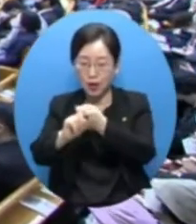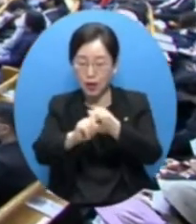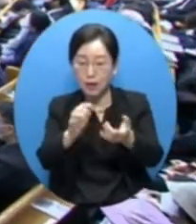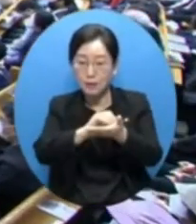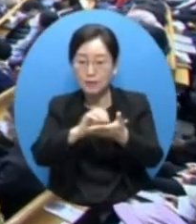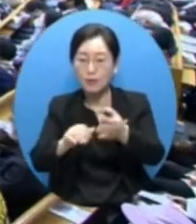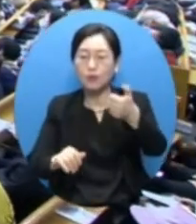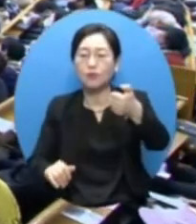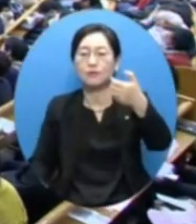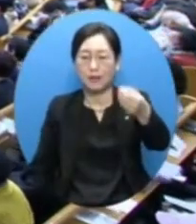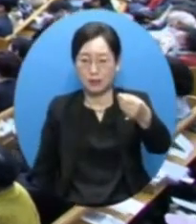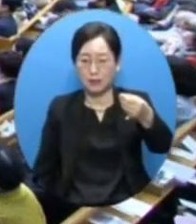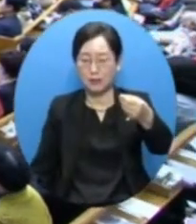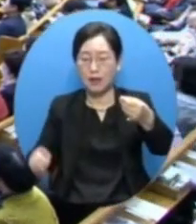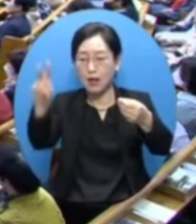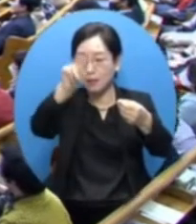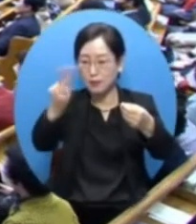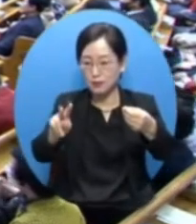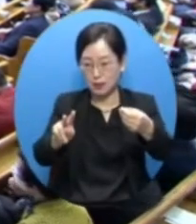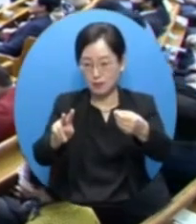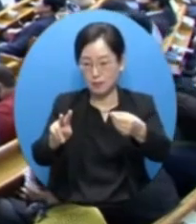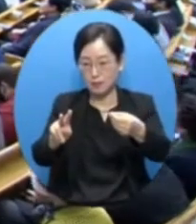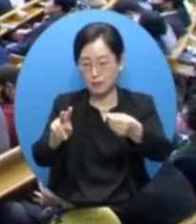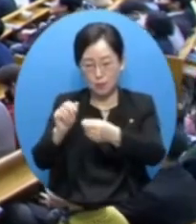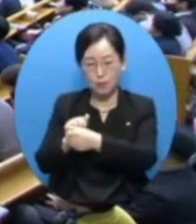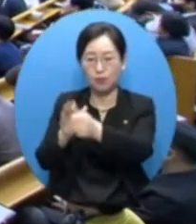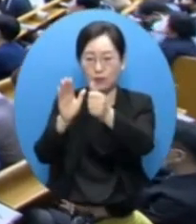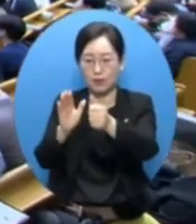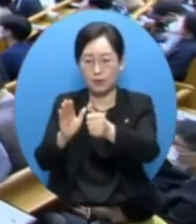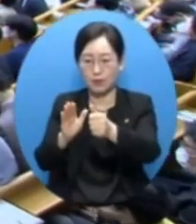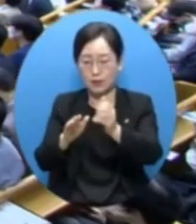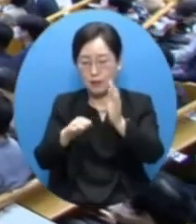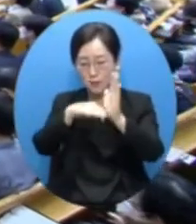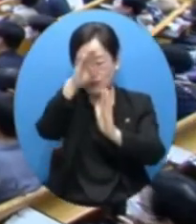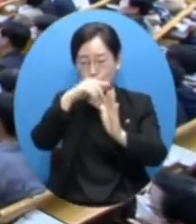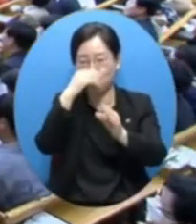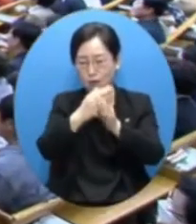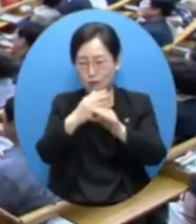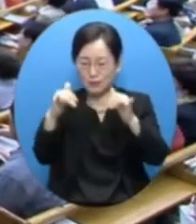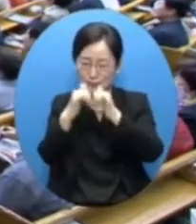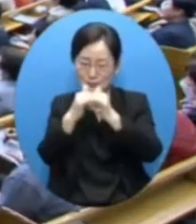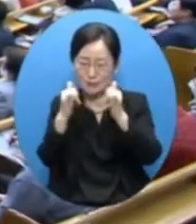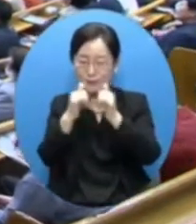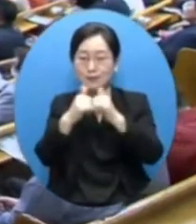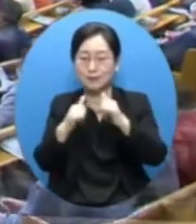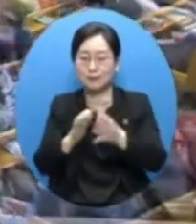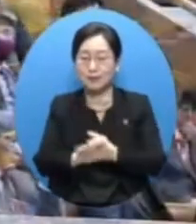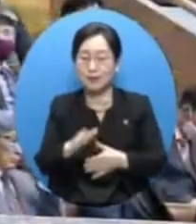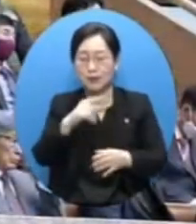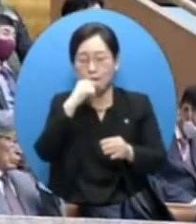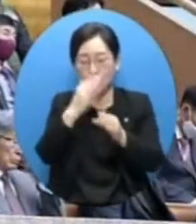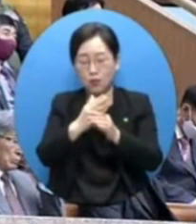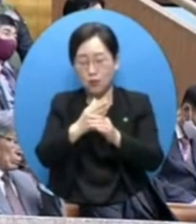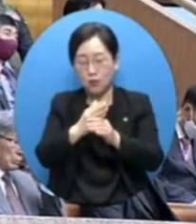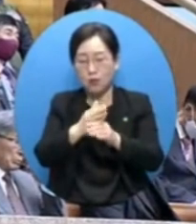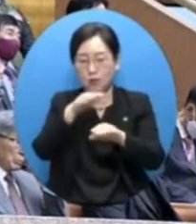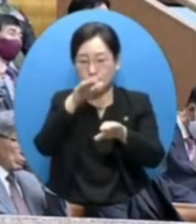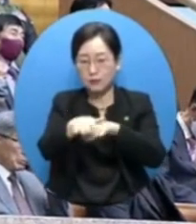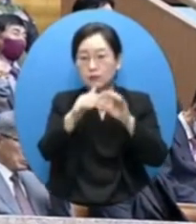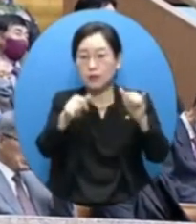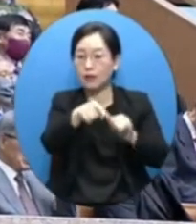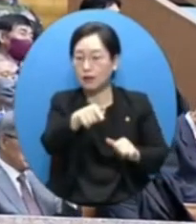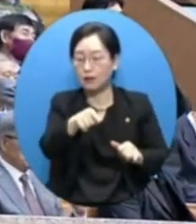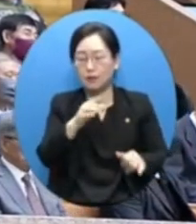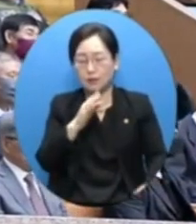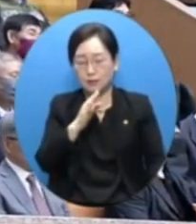명이나 베트남에 주둔하면서 월남군과 싸웠습니다. 얼마나 이 공산주의자들이 정말